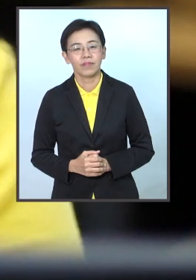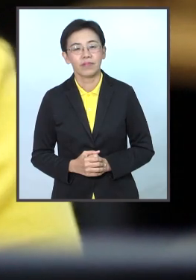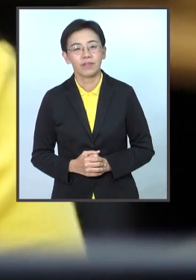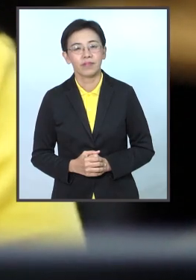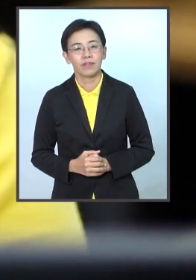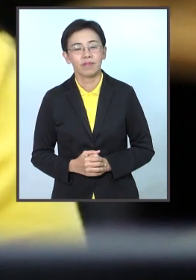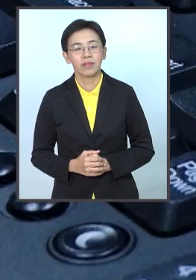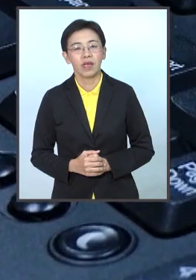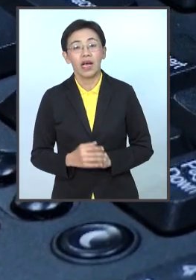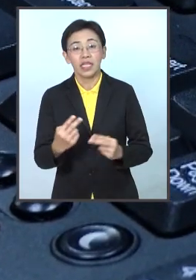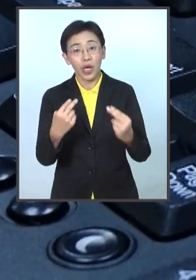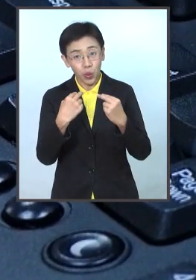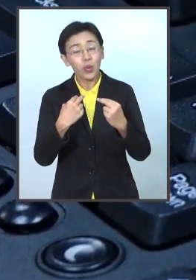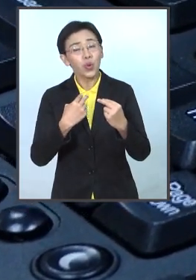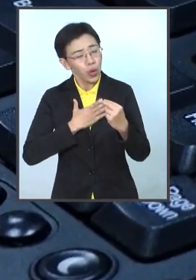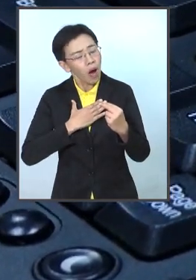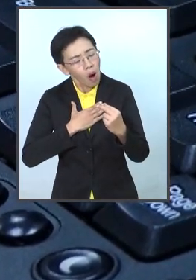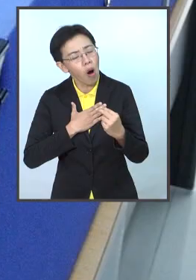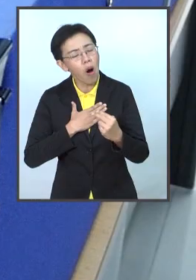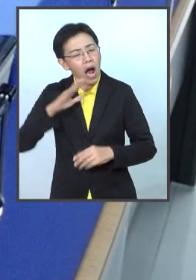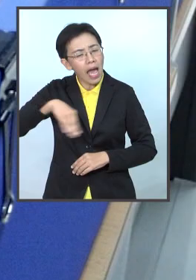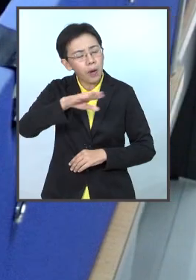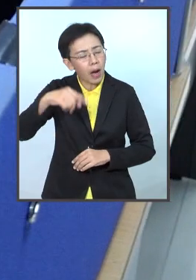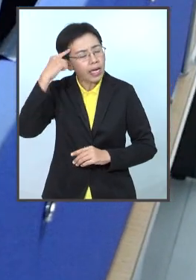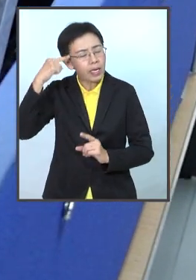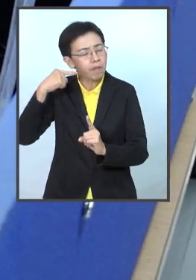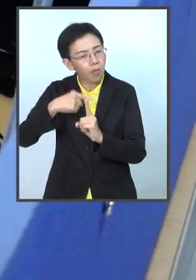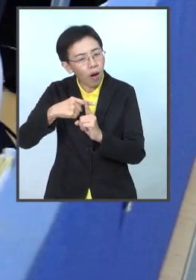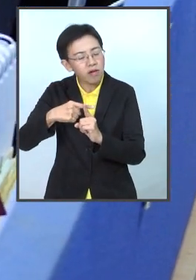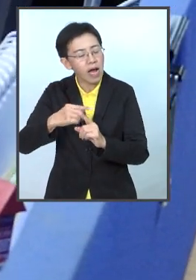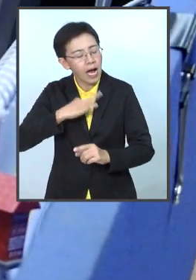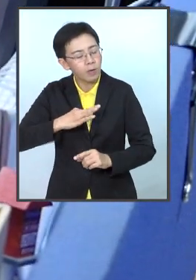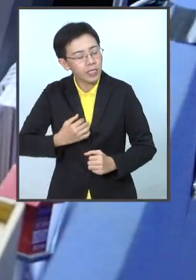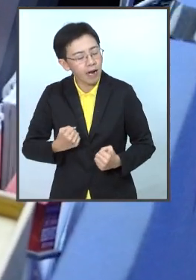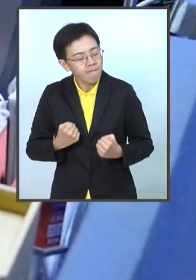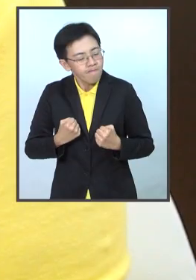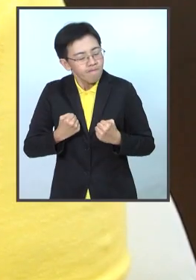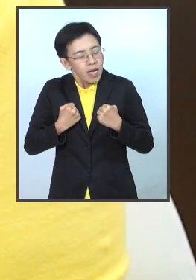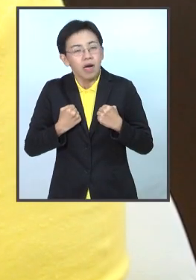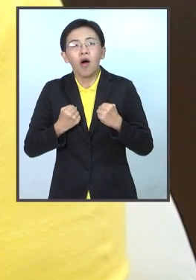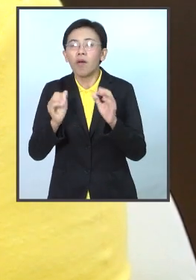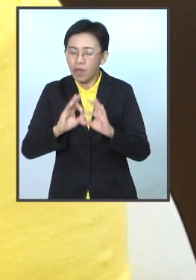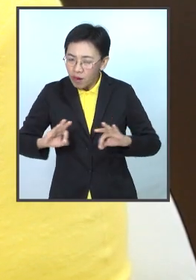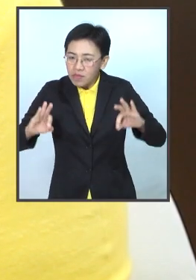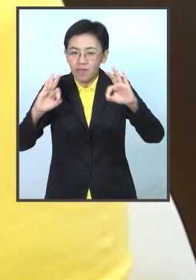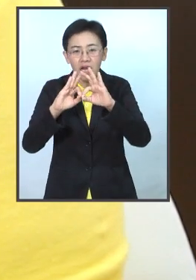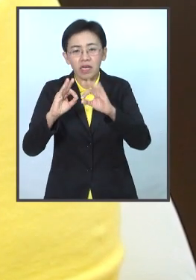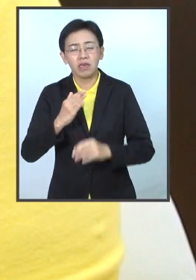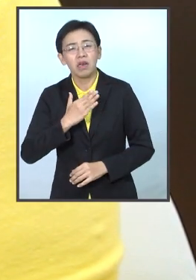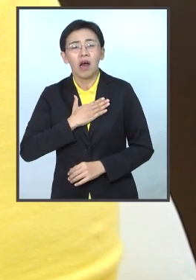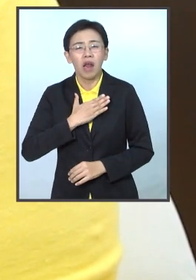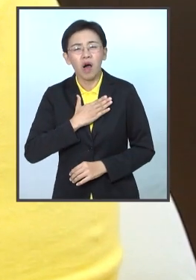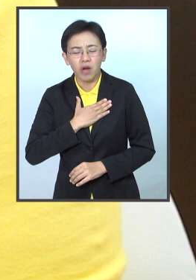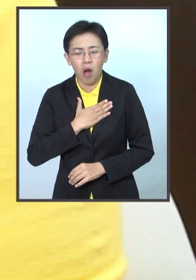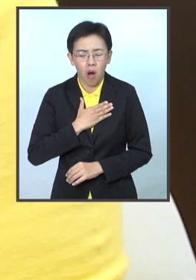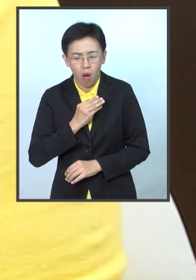ถ้าดูทำอยู่ตอนนี้ทำอยากให้ทุกคนน่ะคิดบวกแล้วก็ให้กำลังใจตัวเองเพราะว่ากำลังใจตัวเองเป็นสิ่งที่ดีที่สุดไม่งั้นเราจ